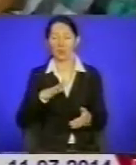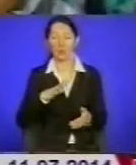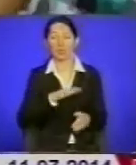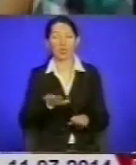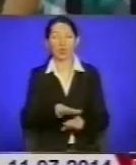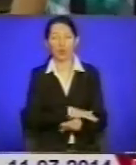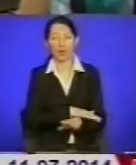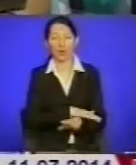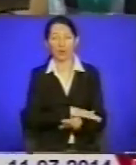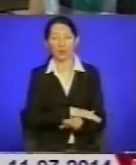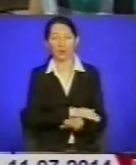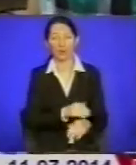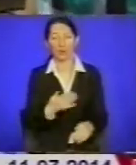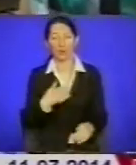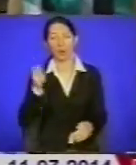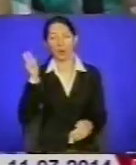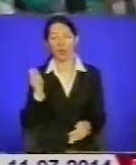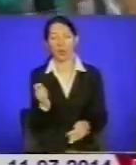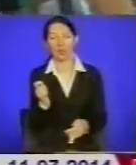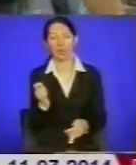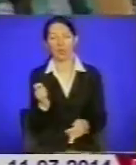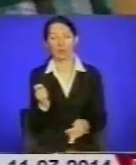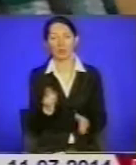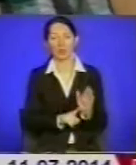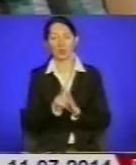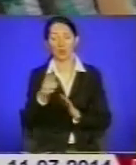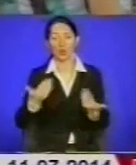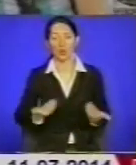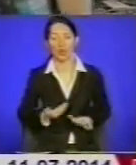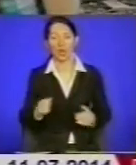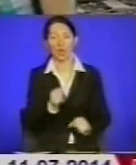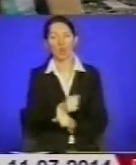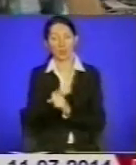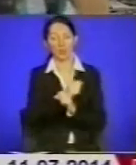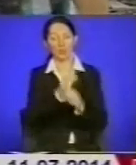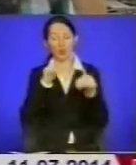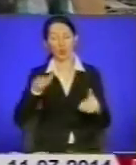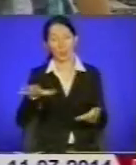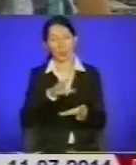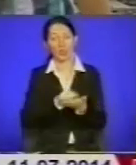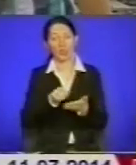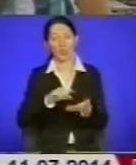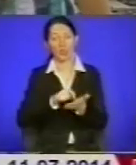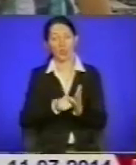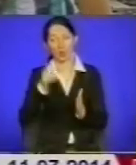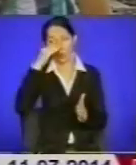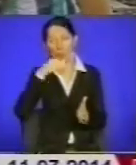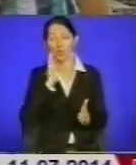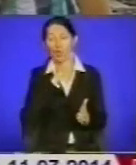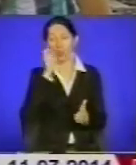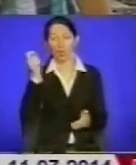недовго. Ми приїхали, спочатку жили в санаторії, потім вже зняли квартиру. Батьки приїхали